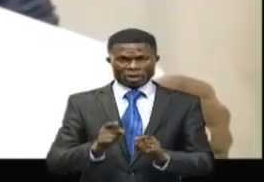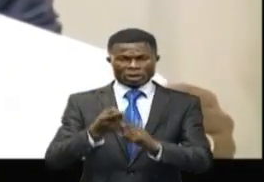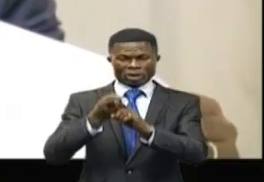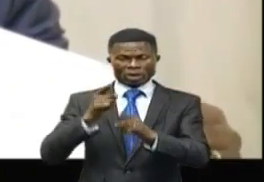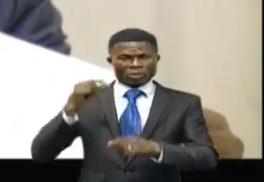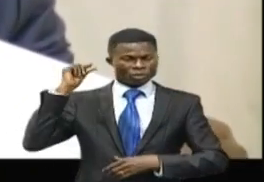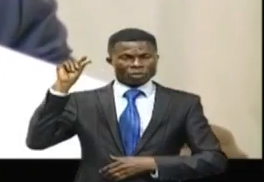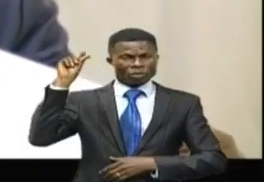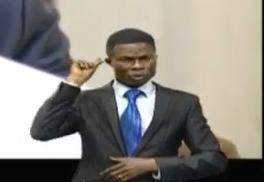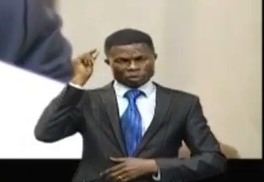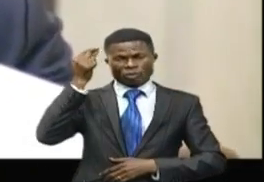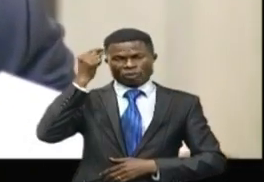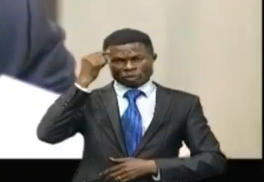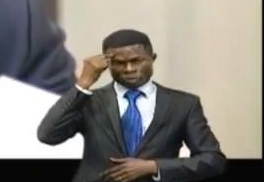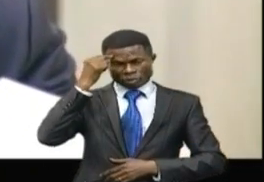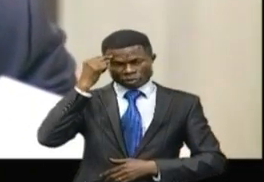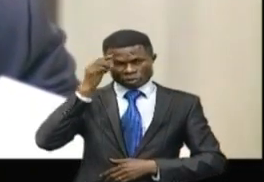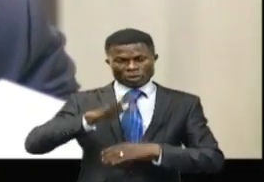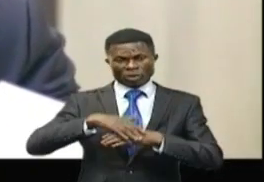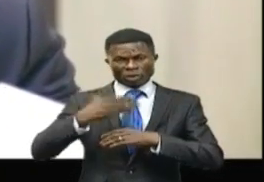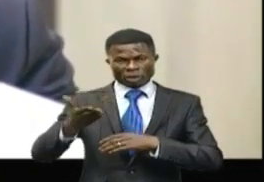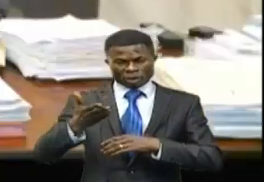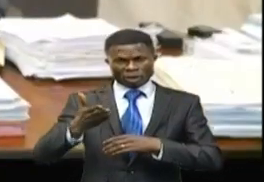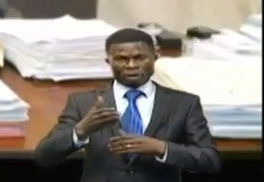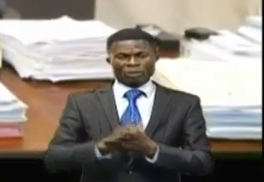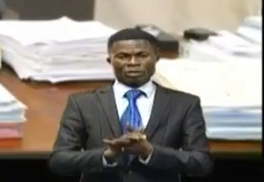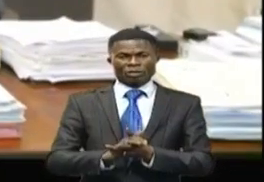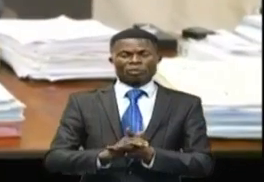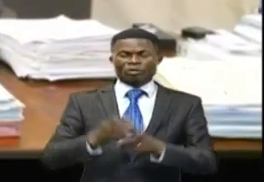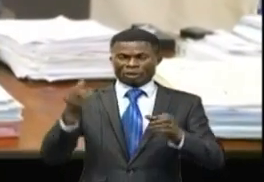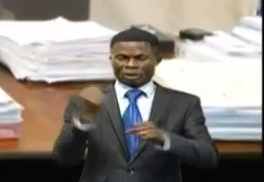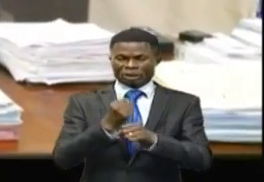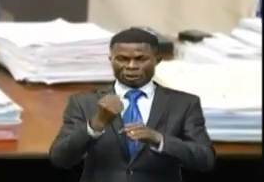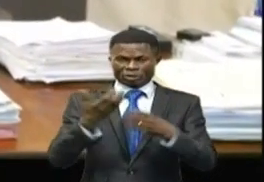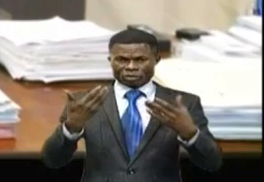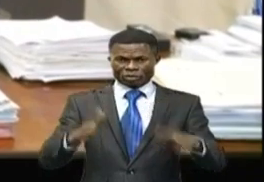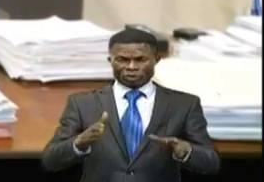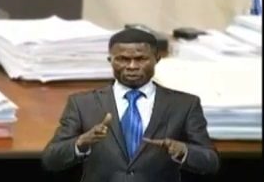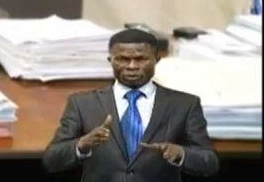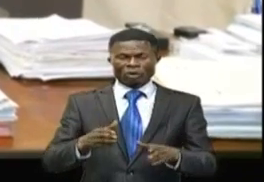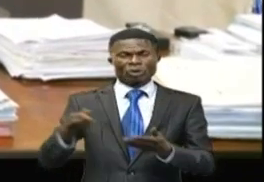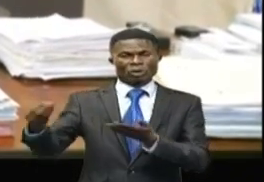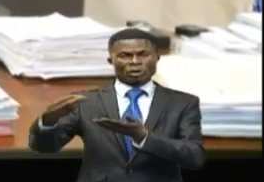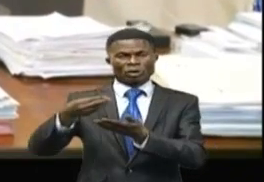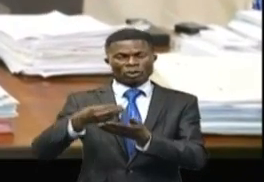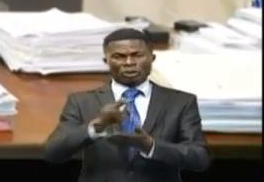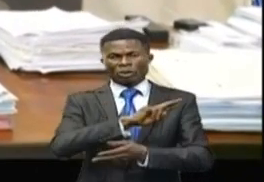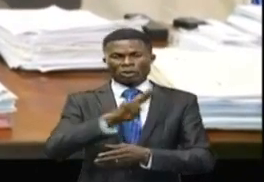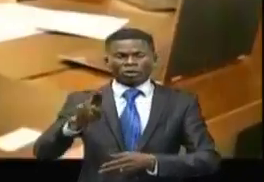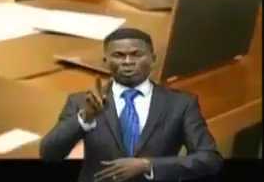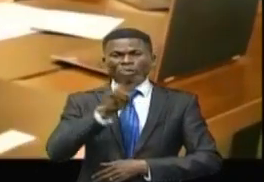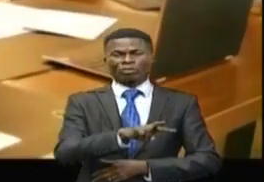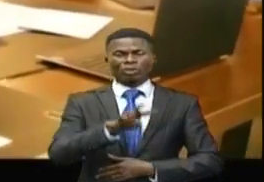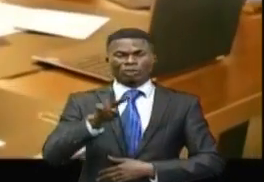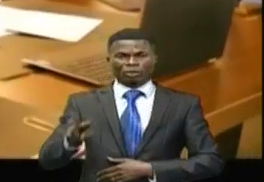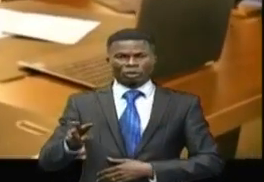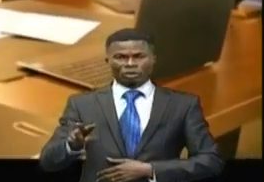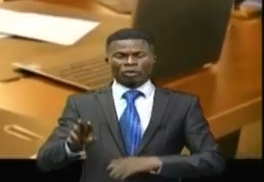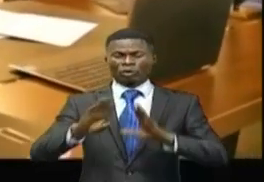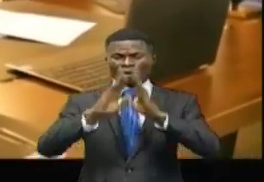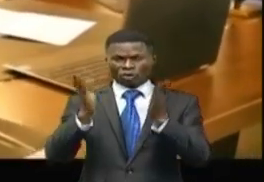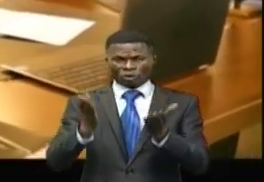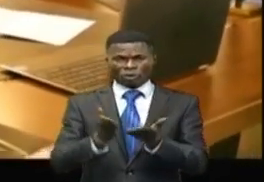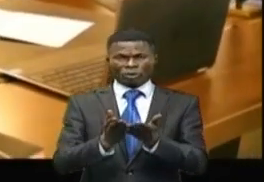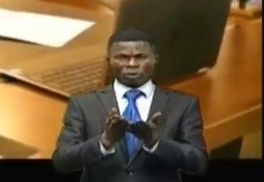gouvernement après sept mois seulement d'exercice nous avons mobilisé en 2022 tout ce que nous